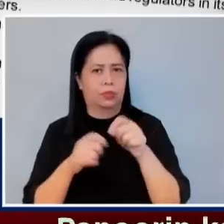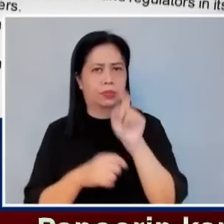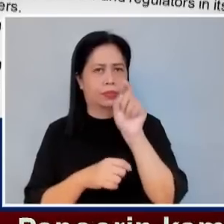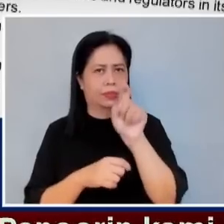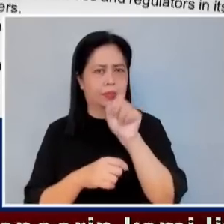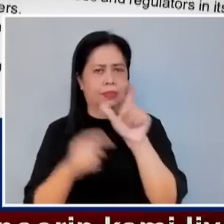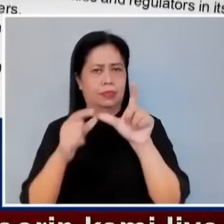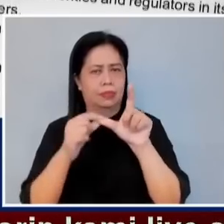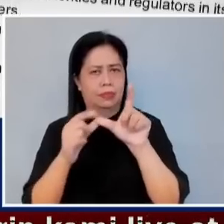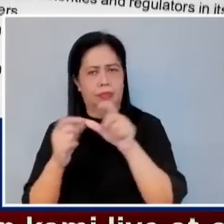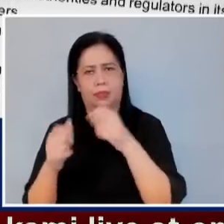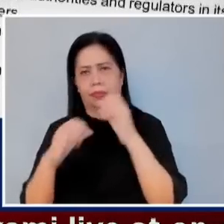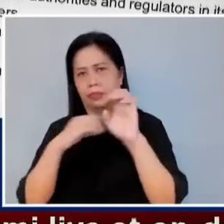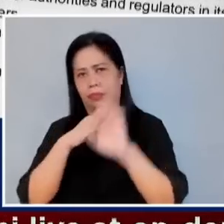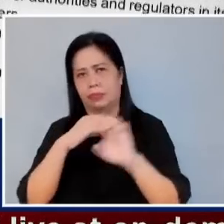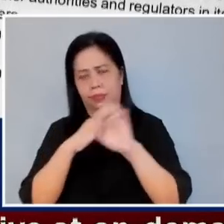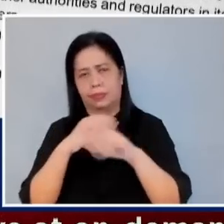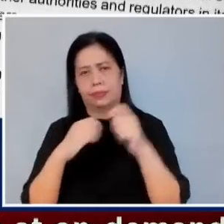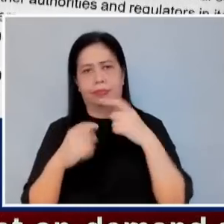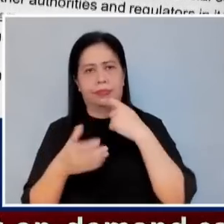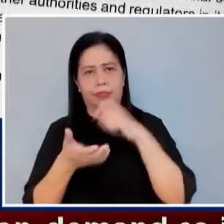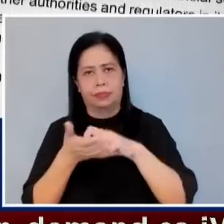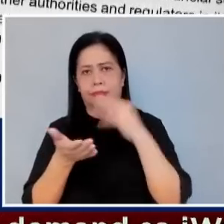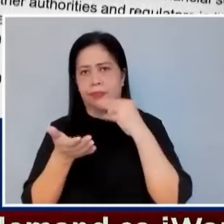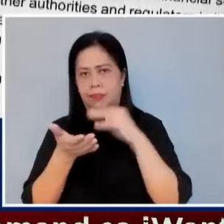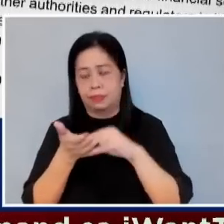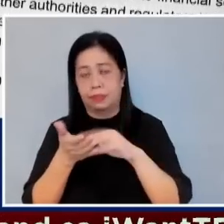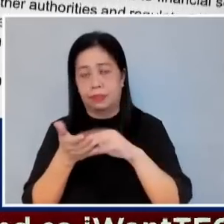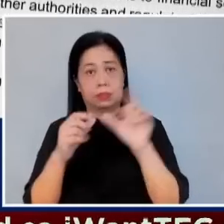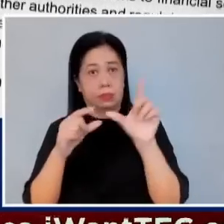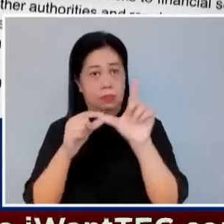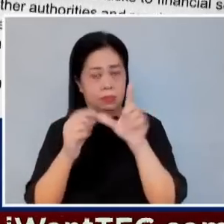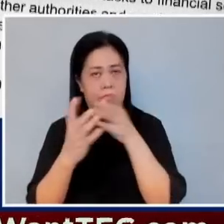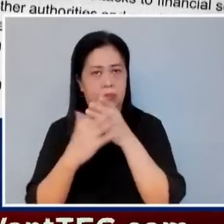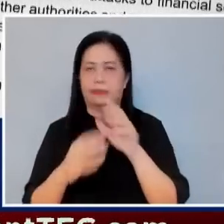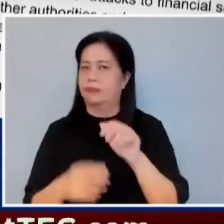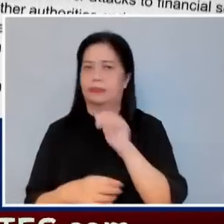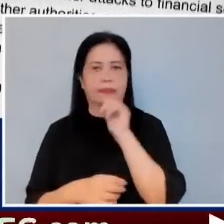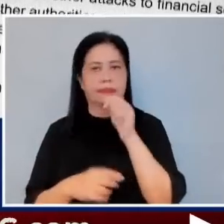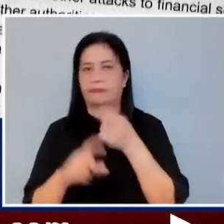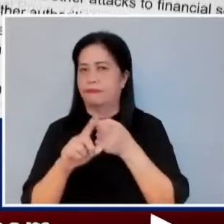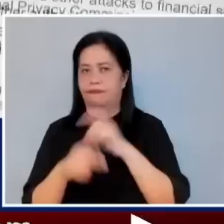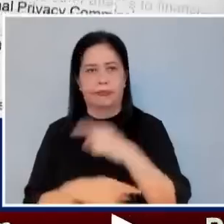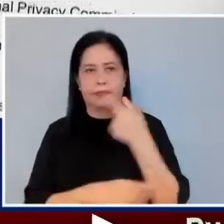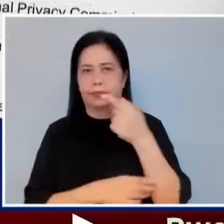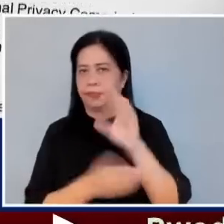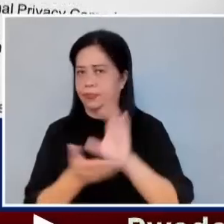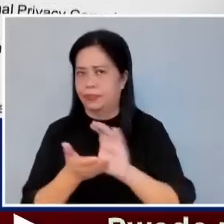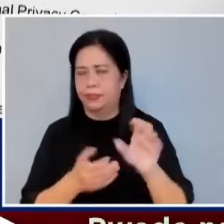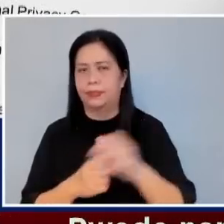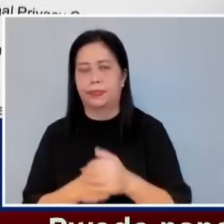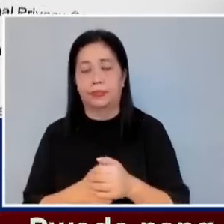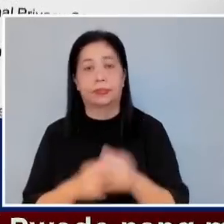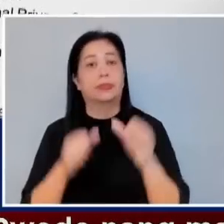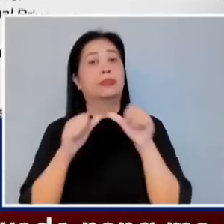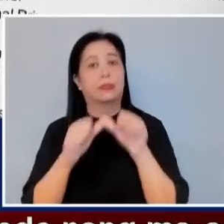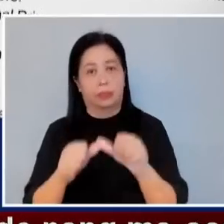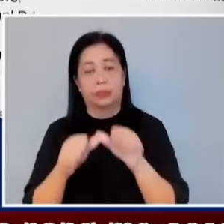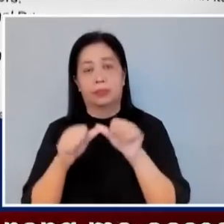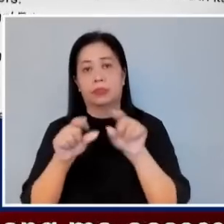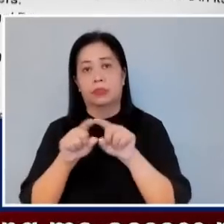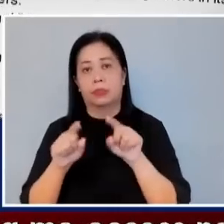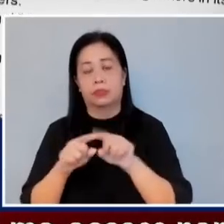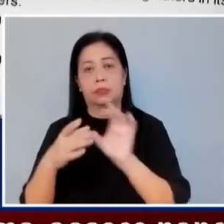link sa mga email at text messages, kaya kung may link ay hindi ito galing sa GCash. Patuloy rin ang